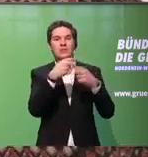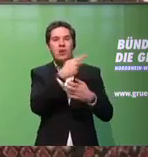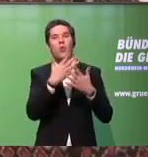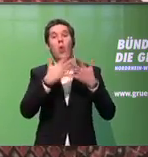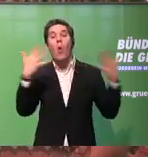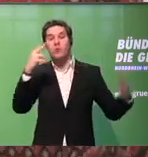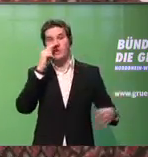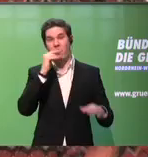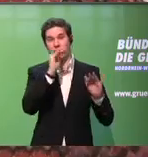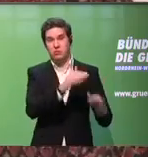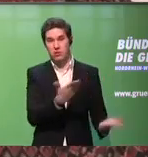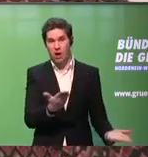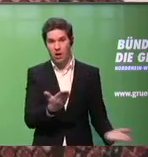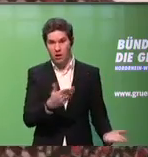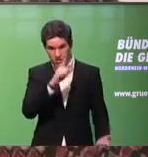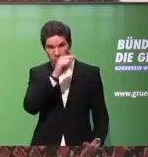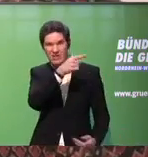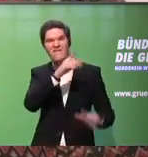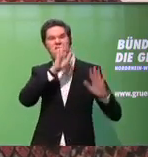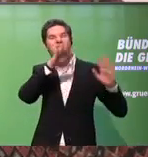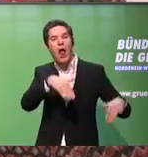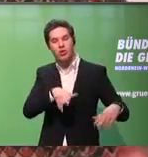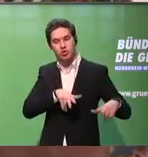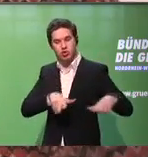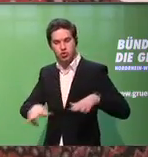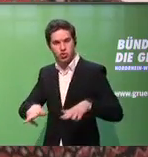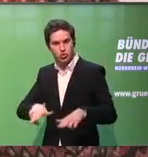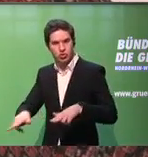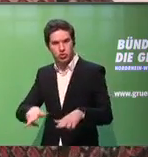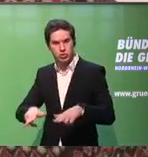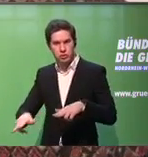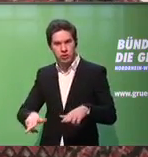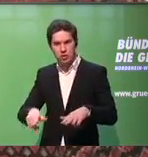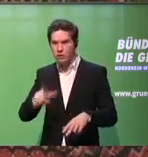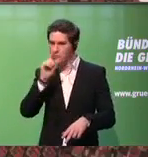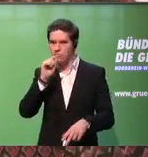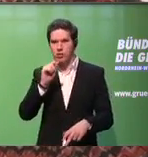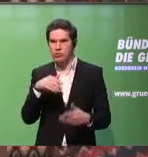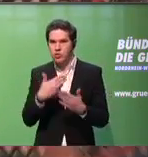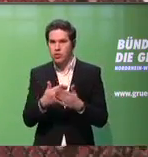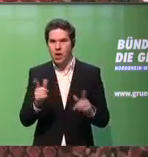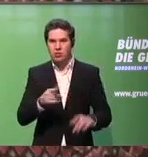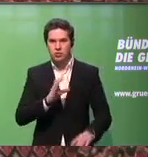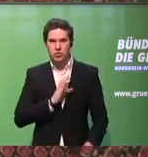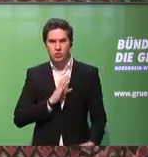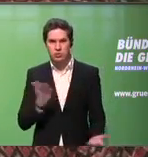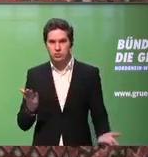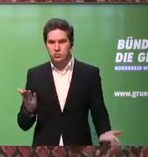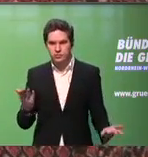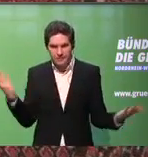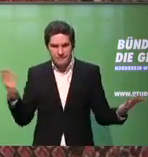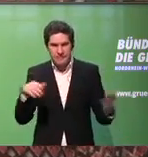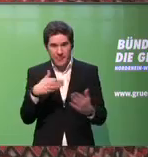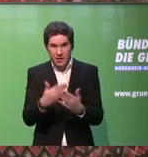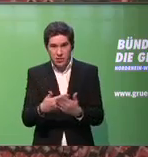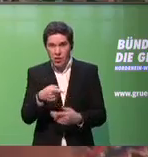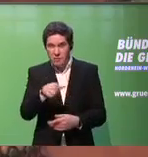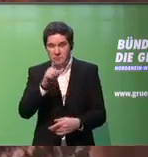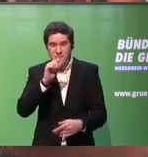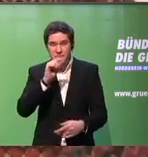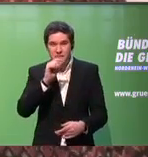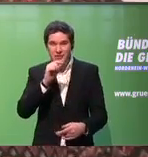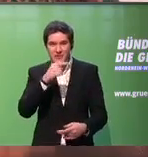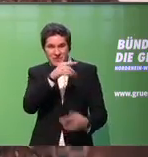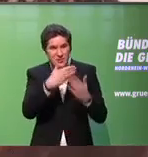wenn wir falsch reinregieren. Und diese Initiative, die musste ja gar nicht zu Ende geführt werden,